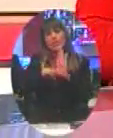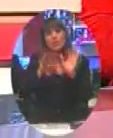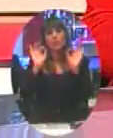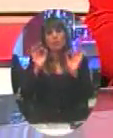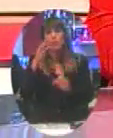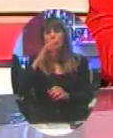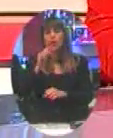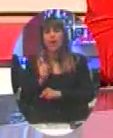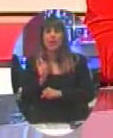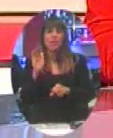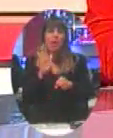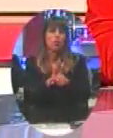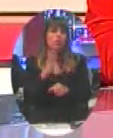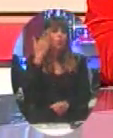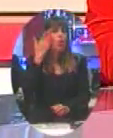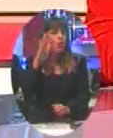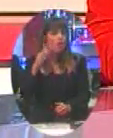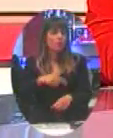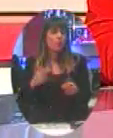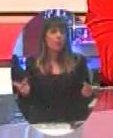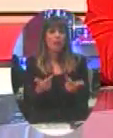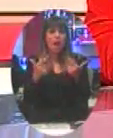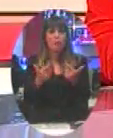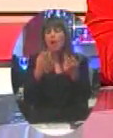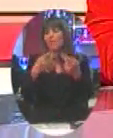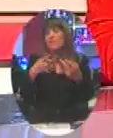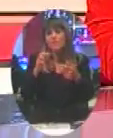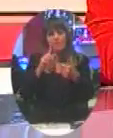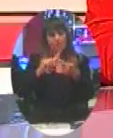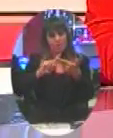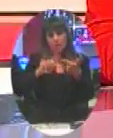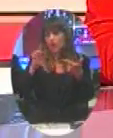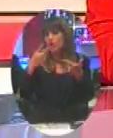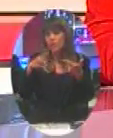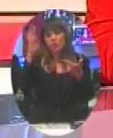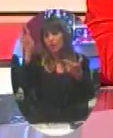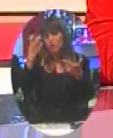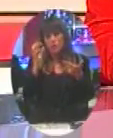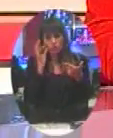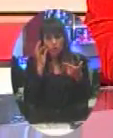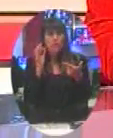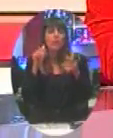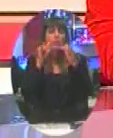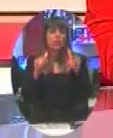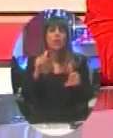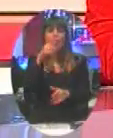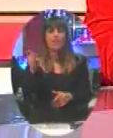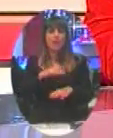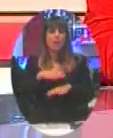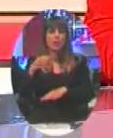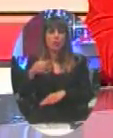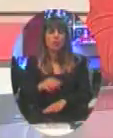לאנוס גויות בזמן מלחמה ולא לאפשר גיוס נשים, הובילו לקריאות לביטול המינוי. הנה כתבתו של אור